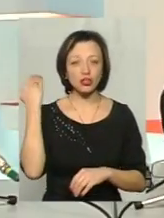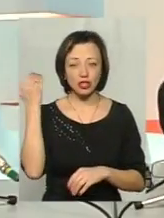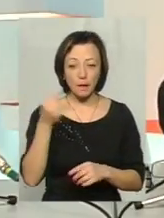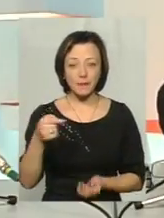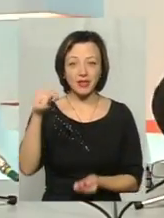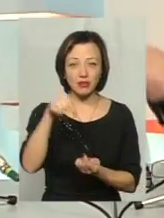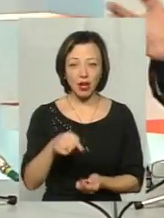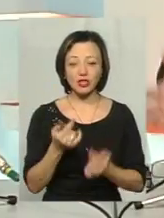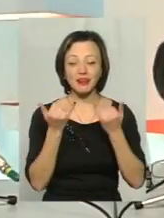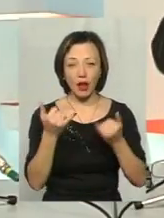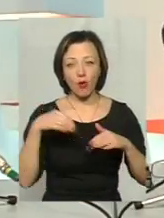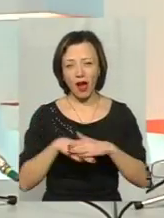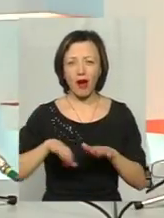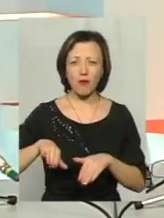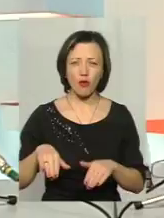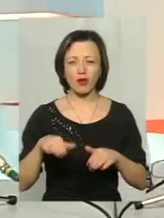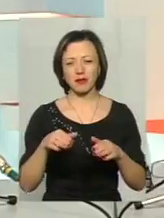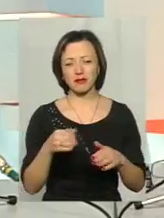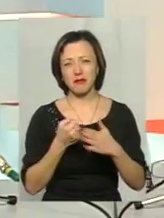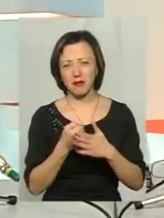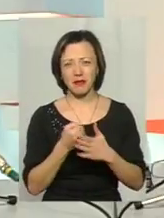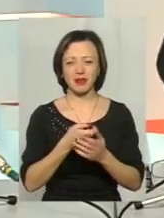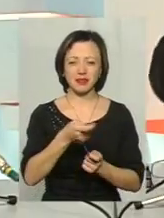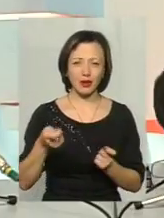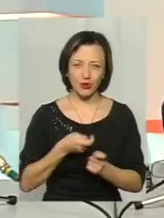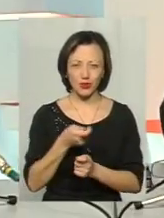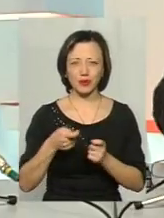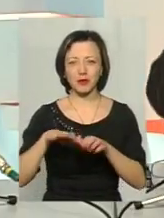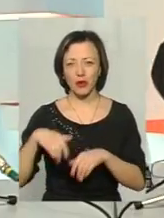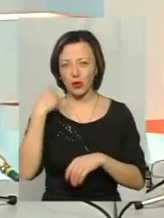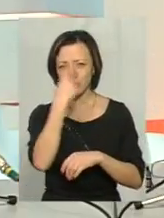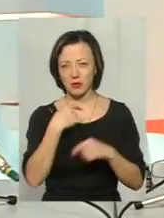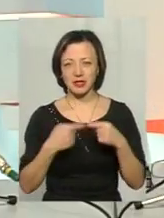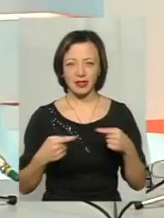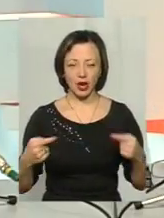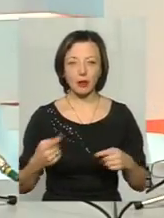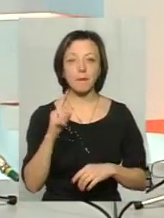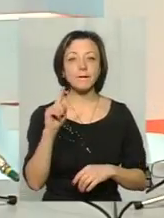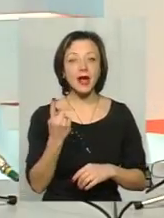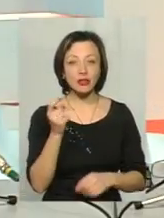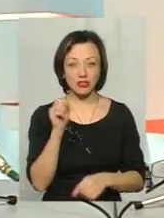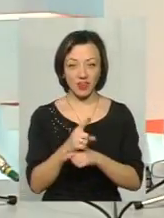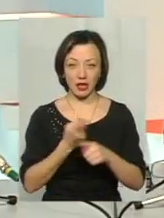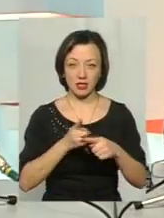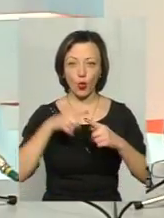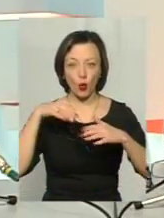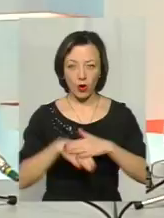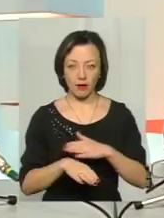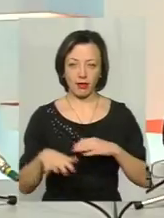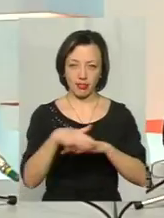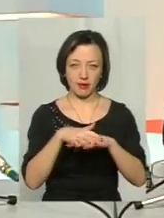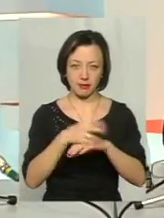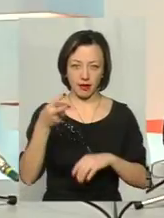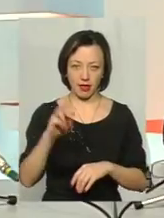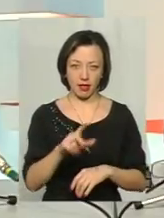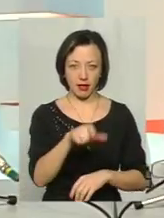для укриття населення, а потім вже там ховати закрутки, особисті речі. Перше їх було – це укриття населення,